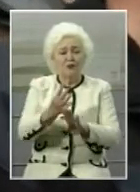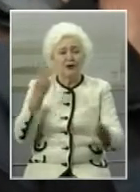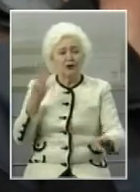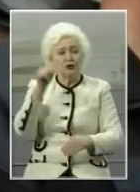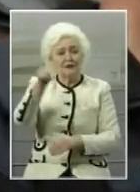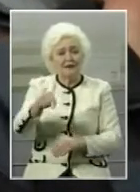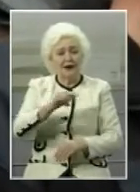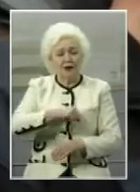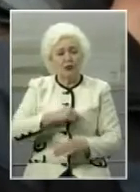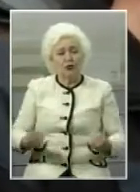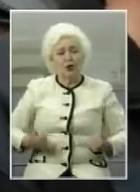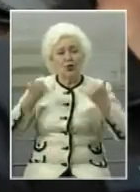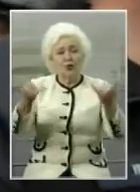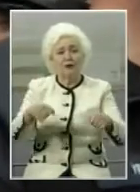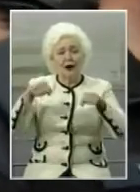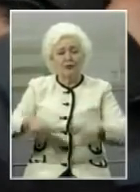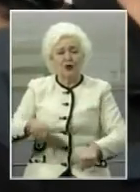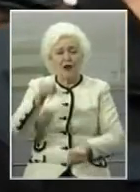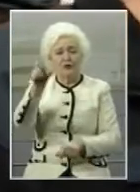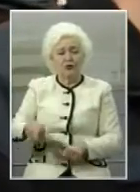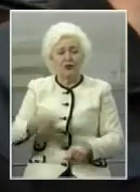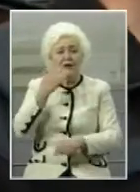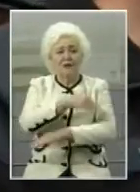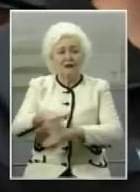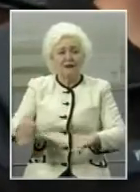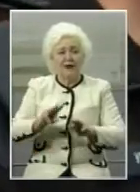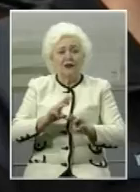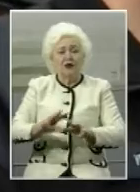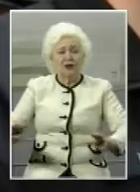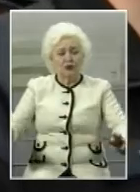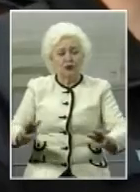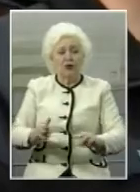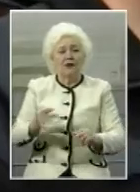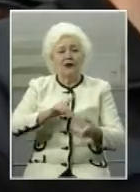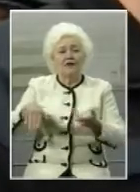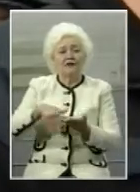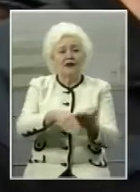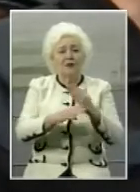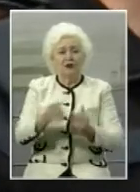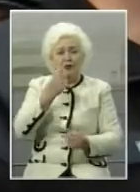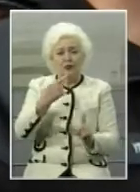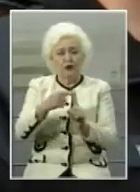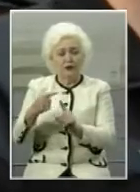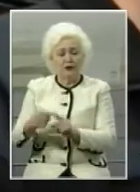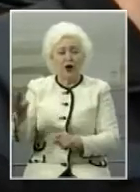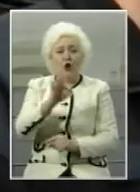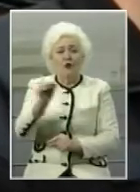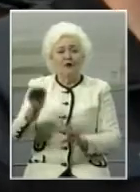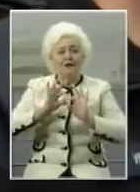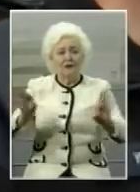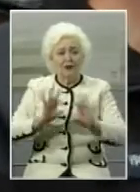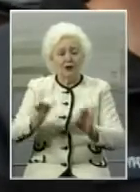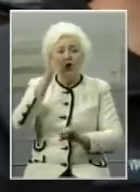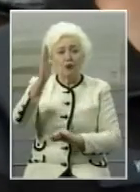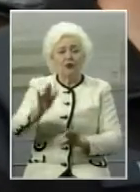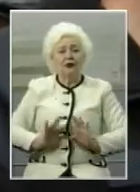робота Уповноваженого з прав людини, Міністерства закордонних справ, і здійснюється взаємодія з Червоним Хрестом. Офіційна інформація